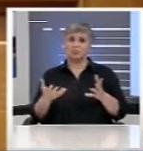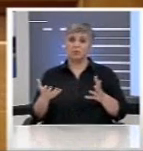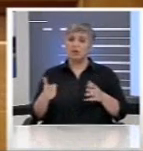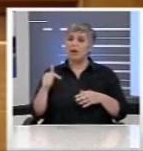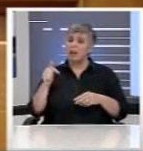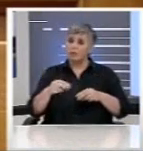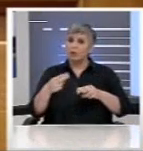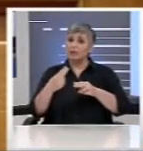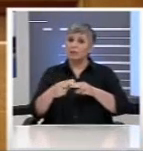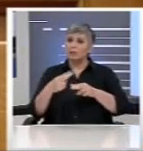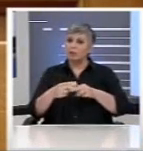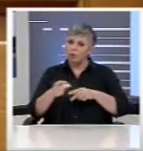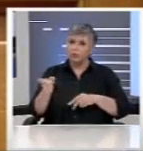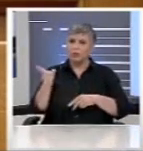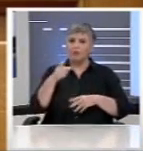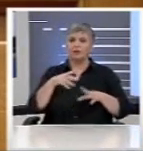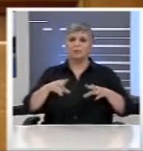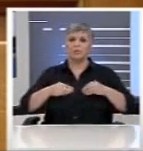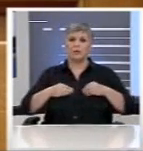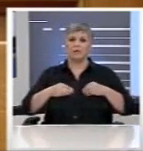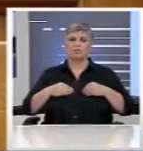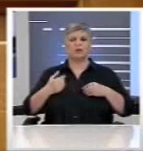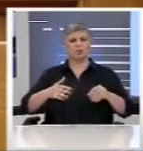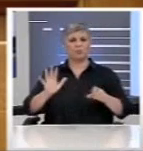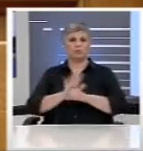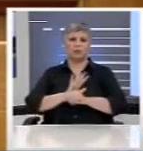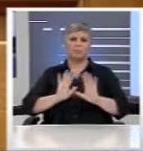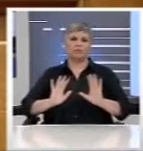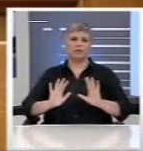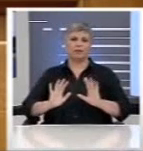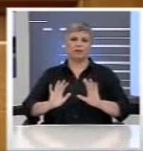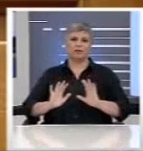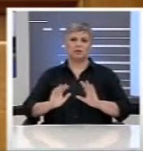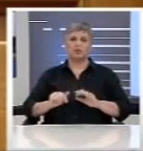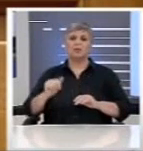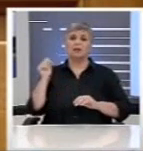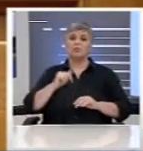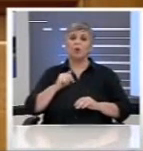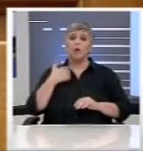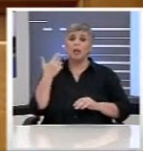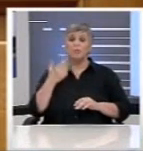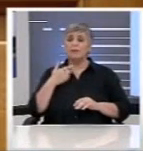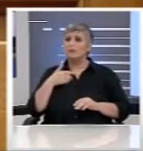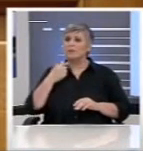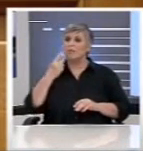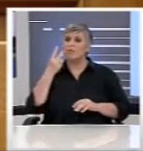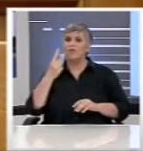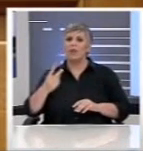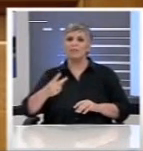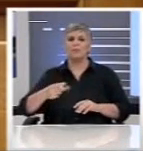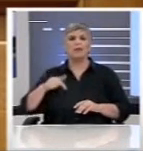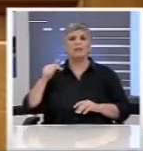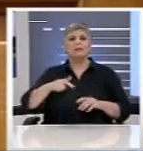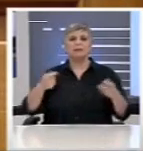επενδυτές. Και μας αρκεί που βλέπουμε αυτή την ανάγνωση από τις αγορές και όχι την μίζερη δική